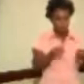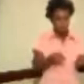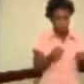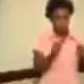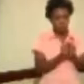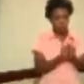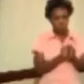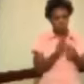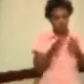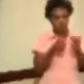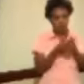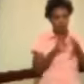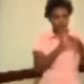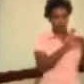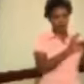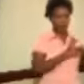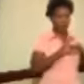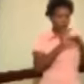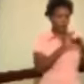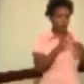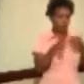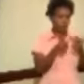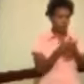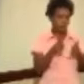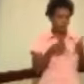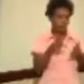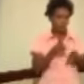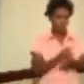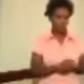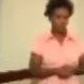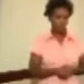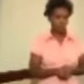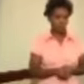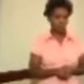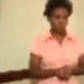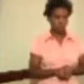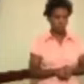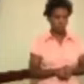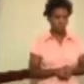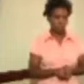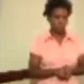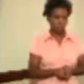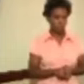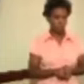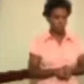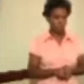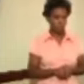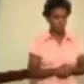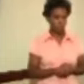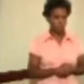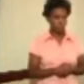la collaboration de beaucoup de techniciens haïtiens. Bien, alors nous allons passer à une autre partie